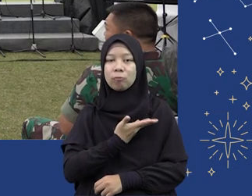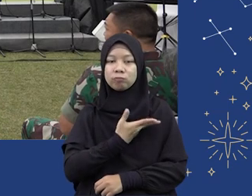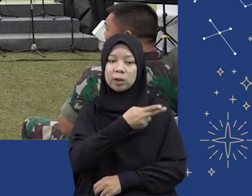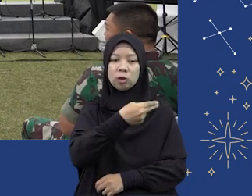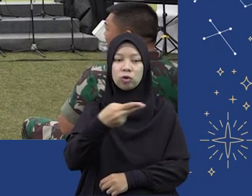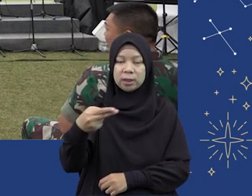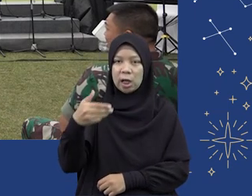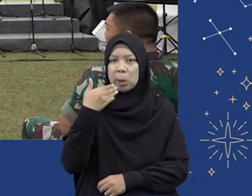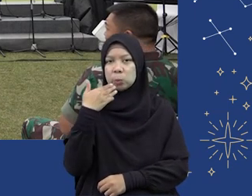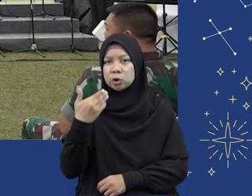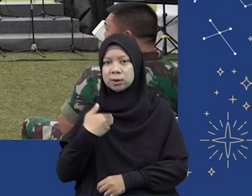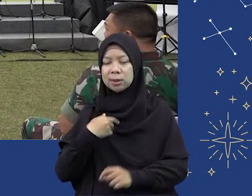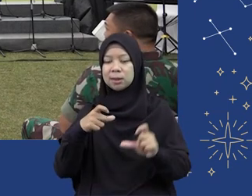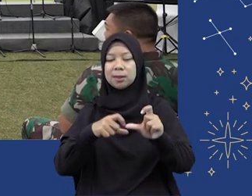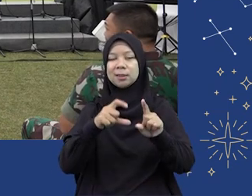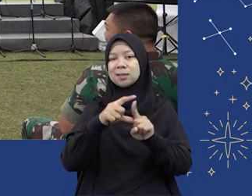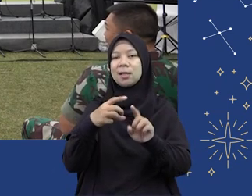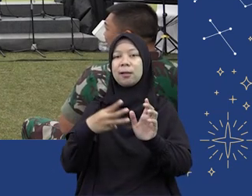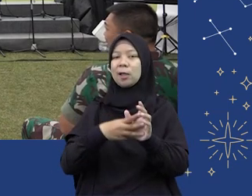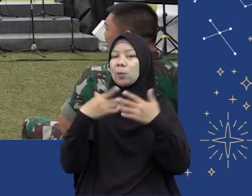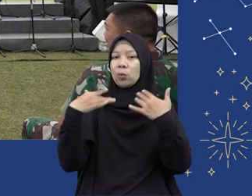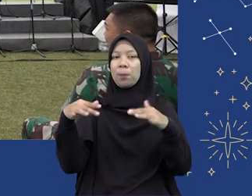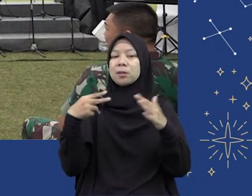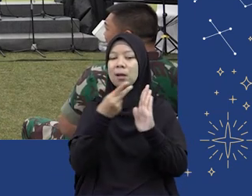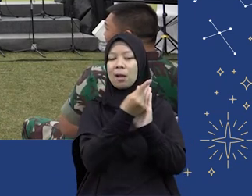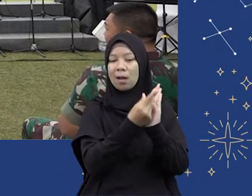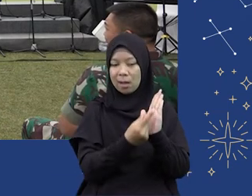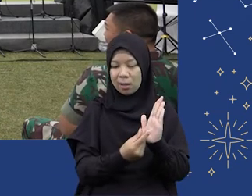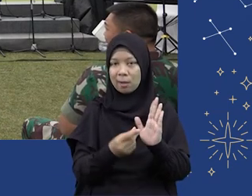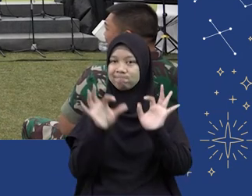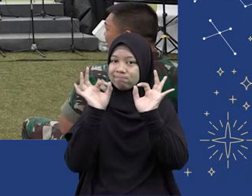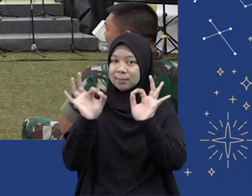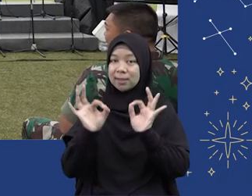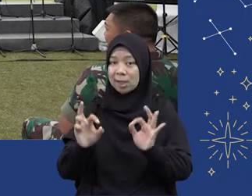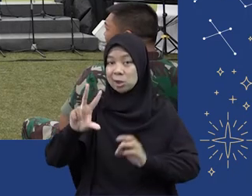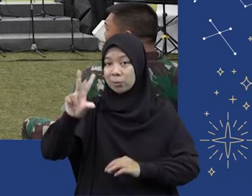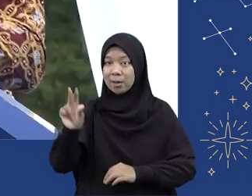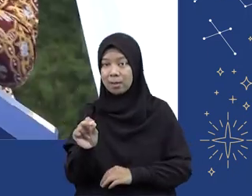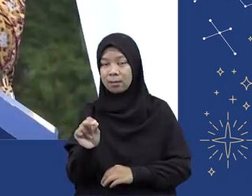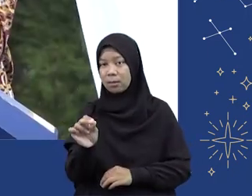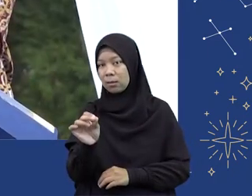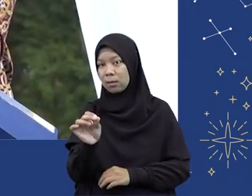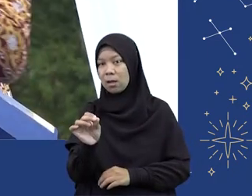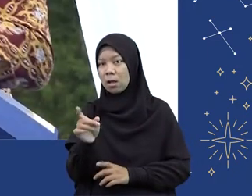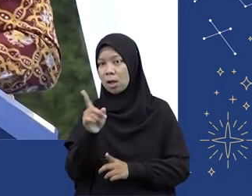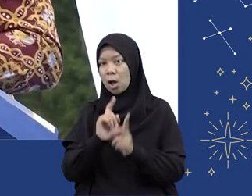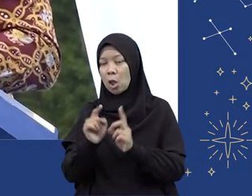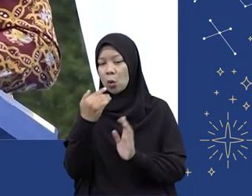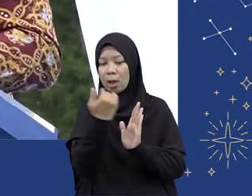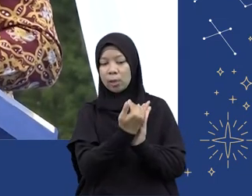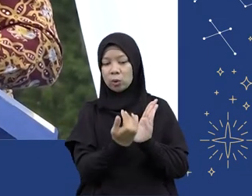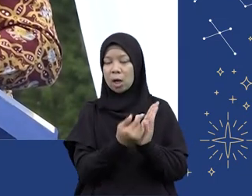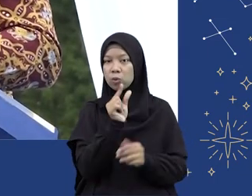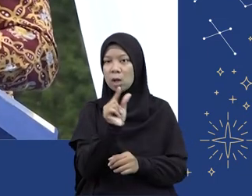ini memiliki SDM yang luar biasa anggaran pendidikan di Jawa Barat kalau menurut aturan